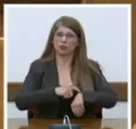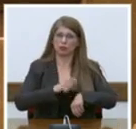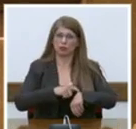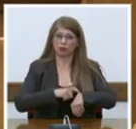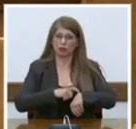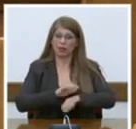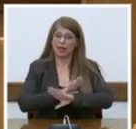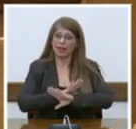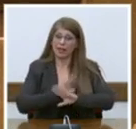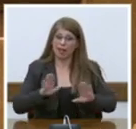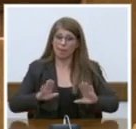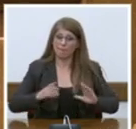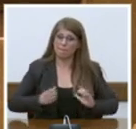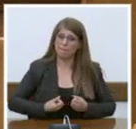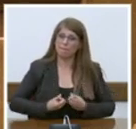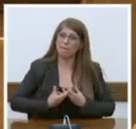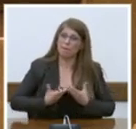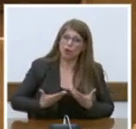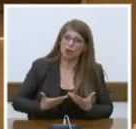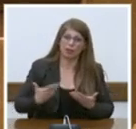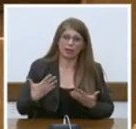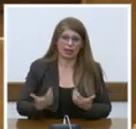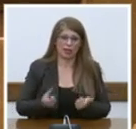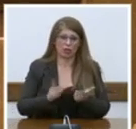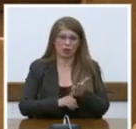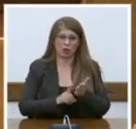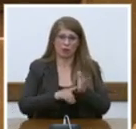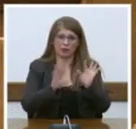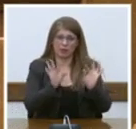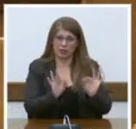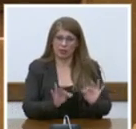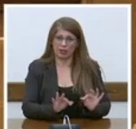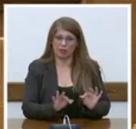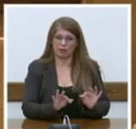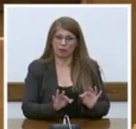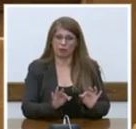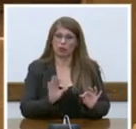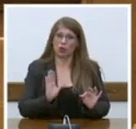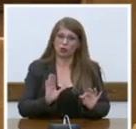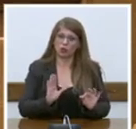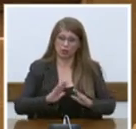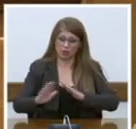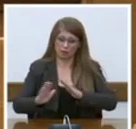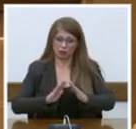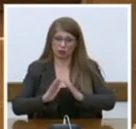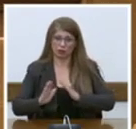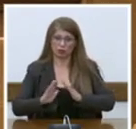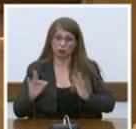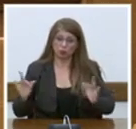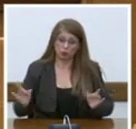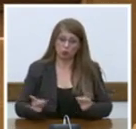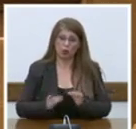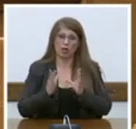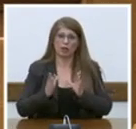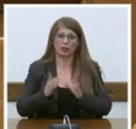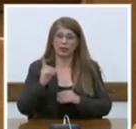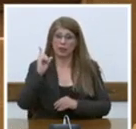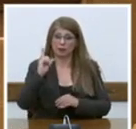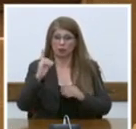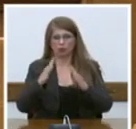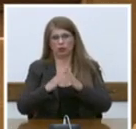καμία πρόθεση να φέρει μια νομοθετική ρύθμιση ώστε να προστατεύεται τουλάχιστον η πρώτη